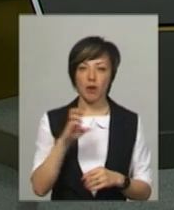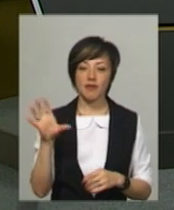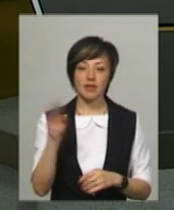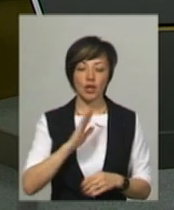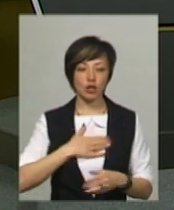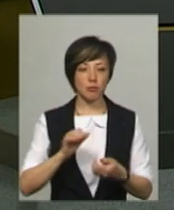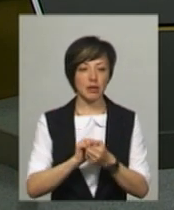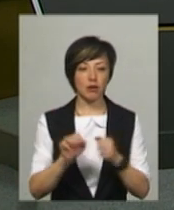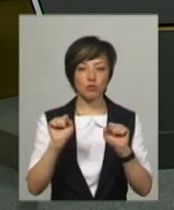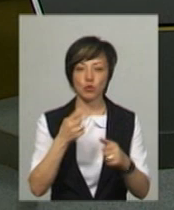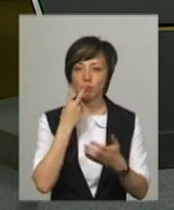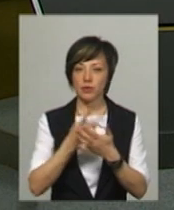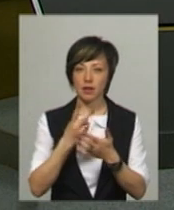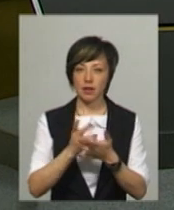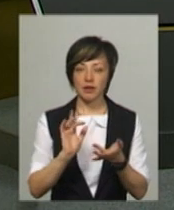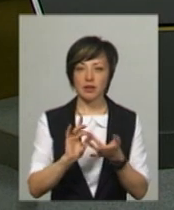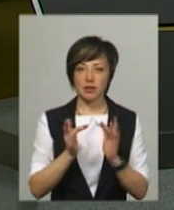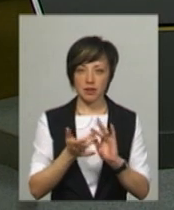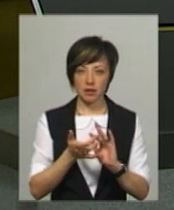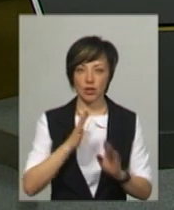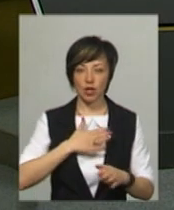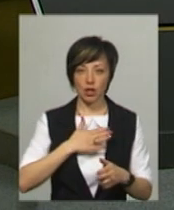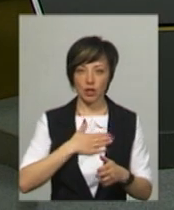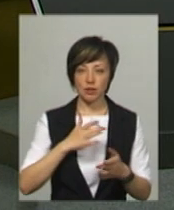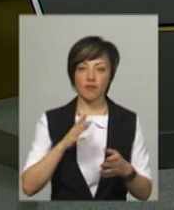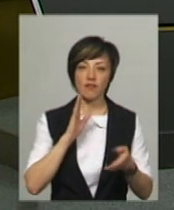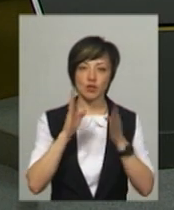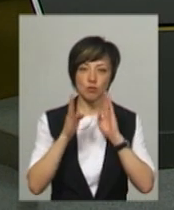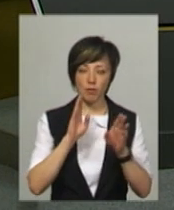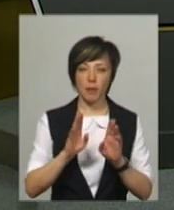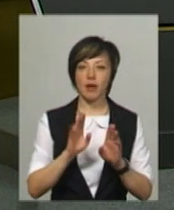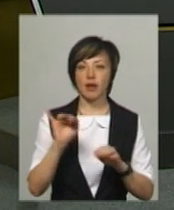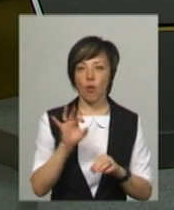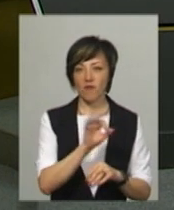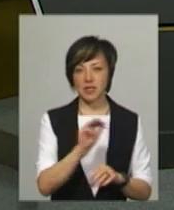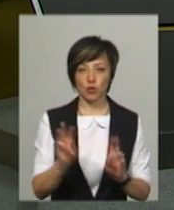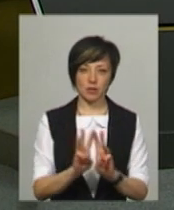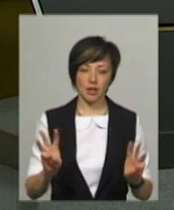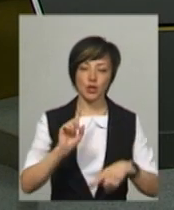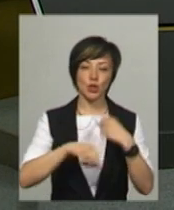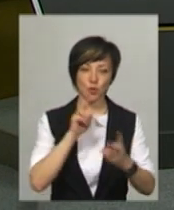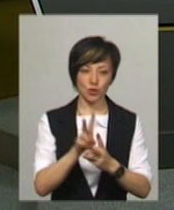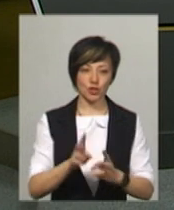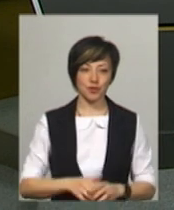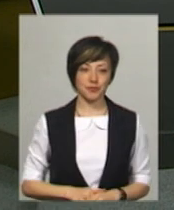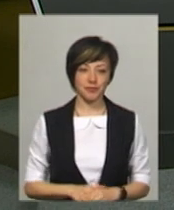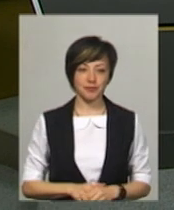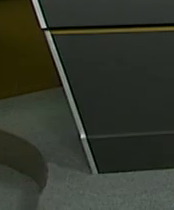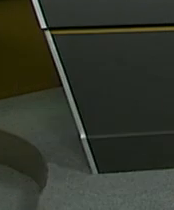наші матеріали ви можете переглядати в мережі YouTube, на нашій сторінці Facebook та на нашому офіційному сайті. До зустрічі!